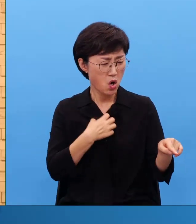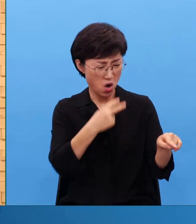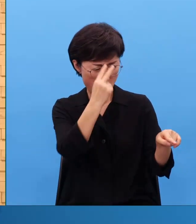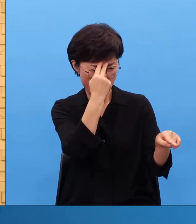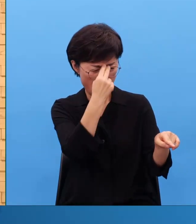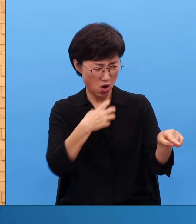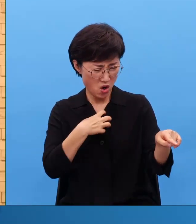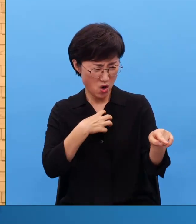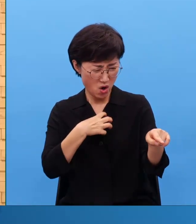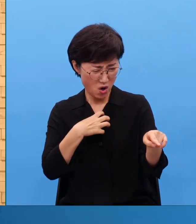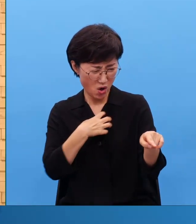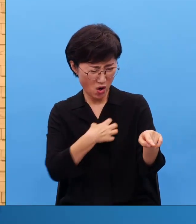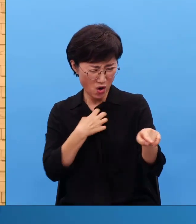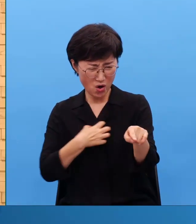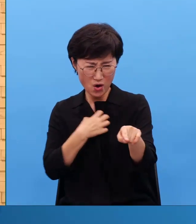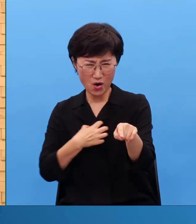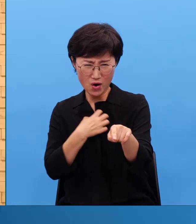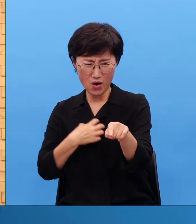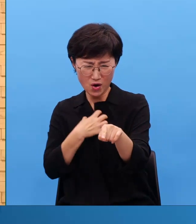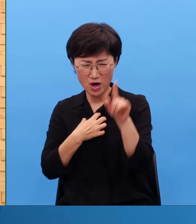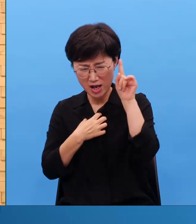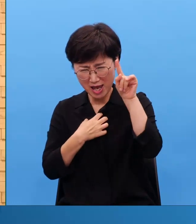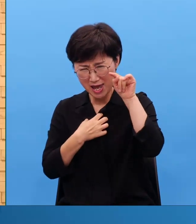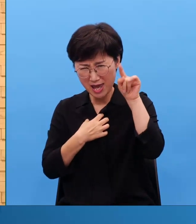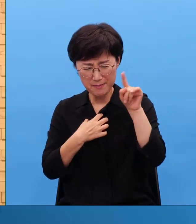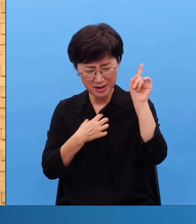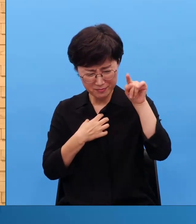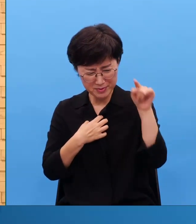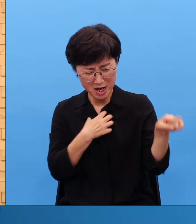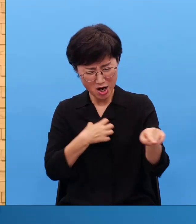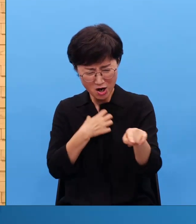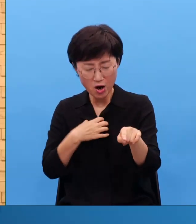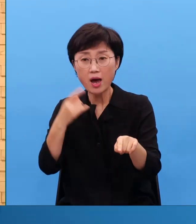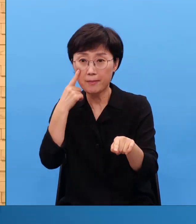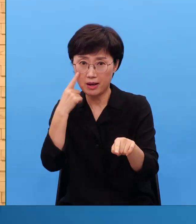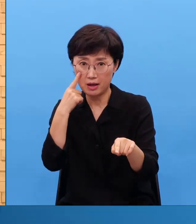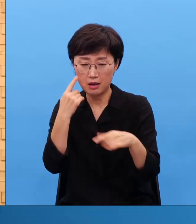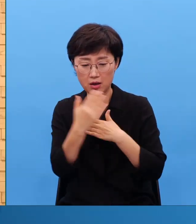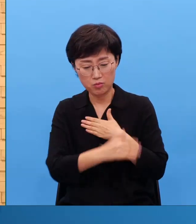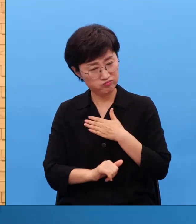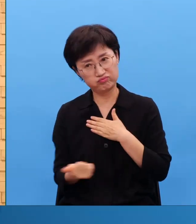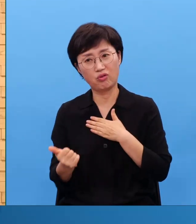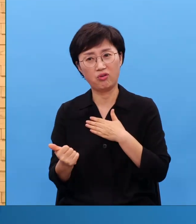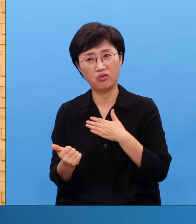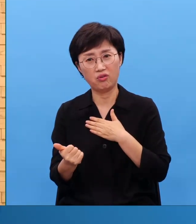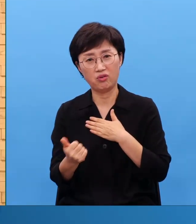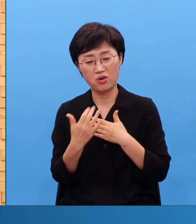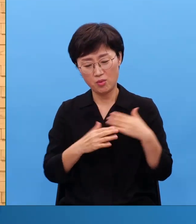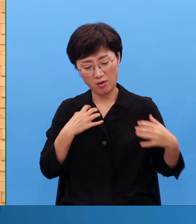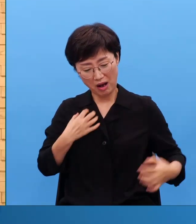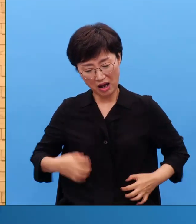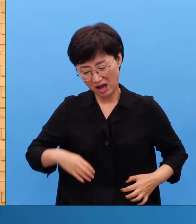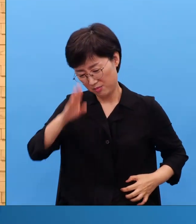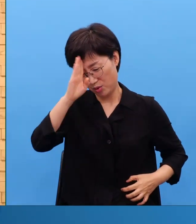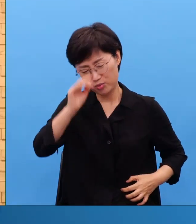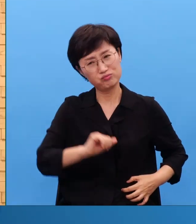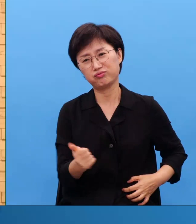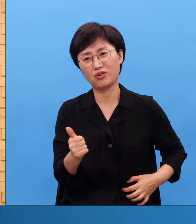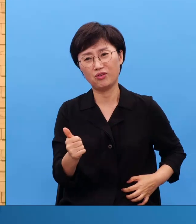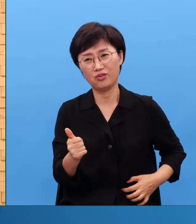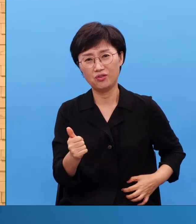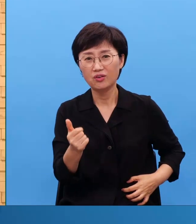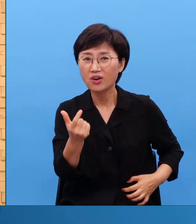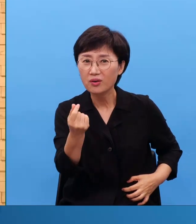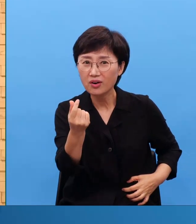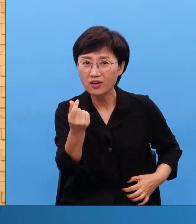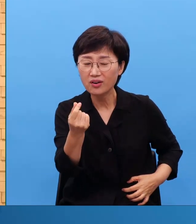about something every single day. 여러분 몸이 죽습니다. Your body will die. 우리 몸 죽어야 죽는 줄 알지 딴 거는 모르잖아요. And we think that our body has